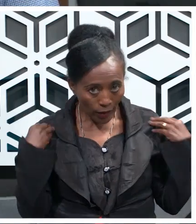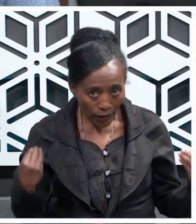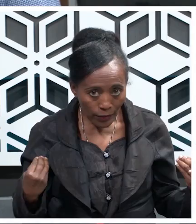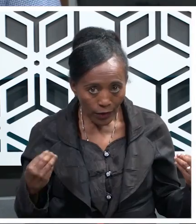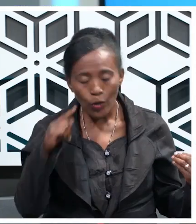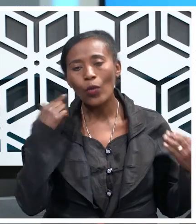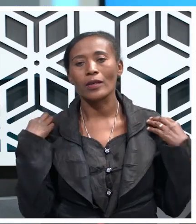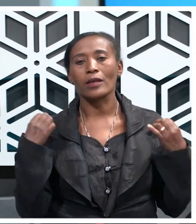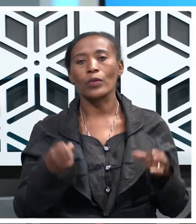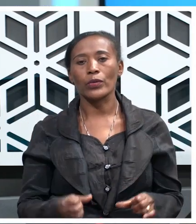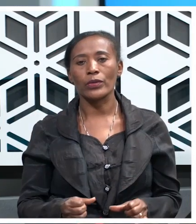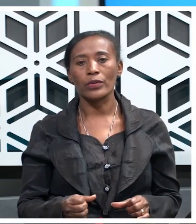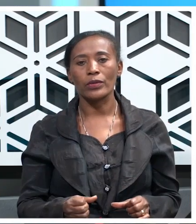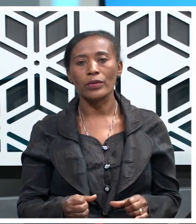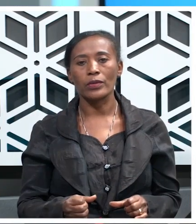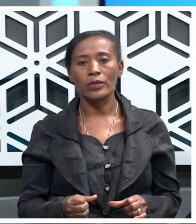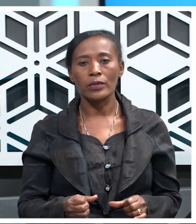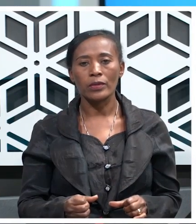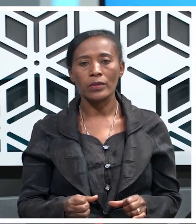እንኳን ደህና መጡ። እንኳን ደህና ቆይ።